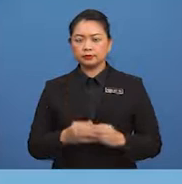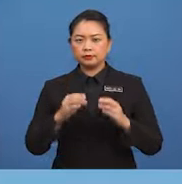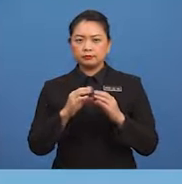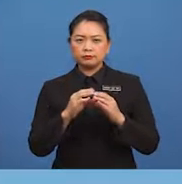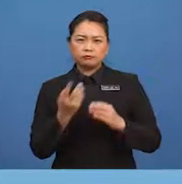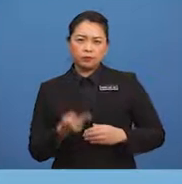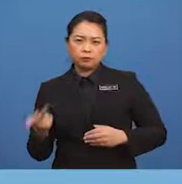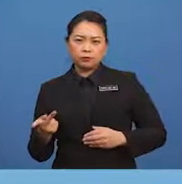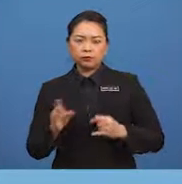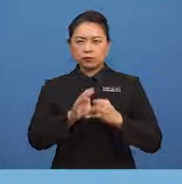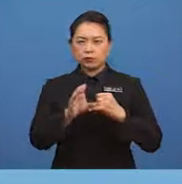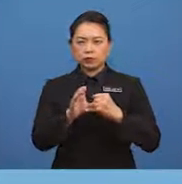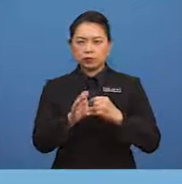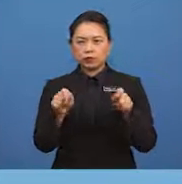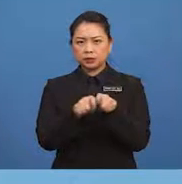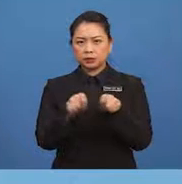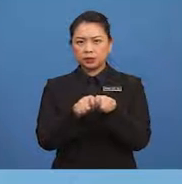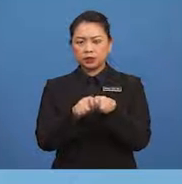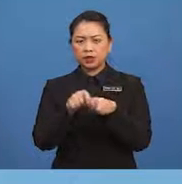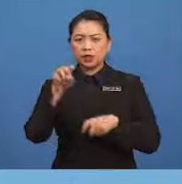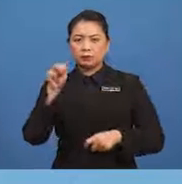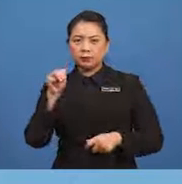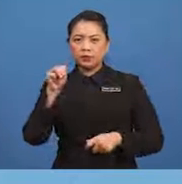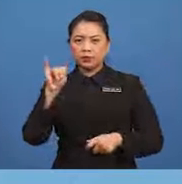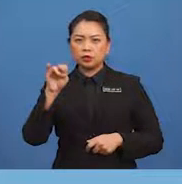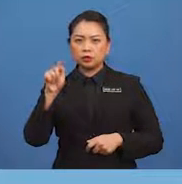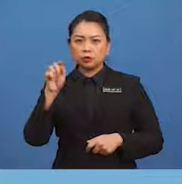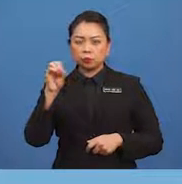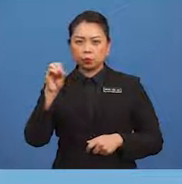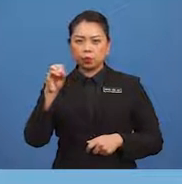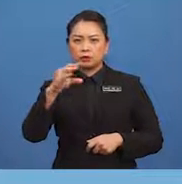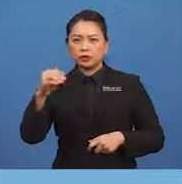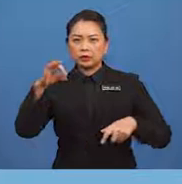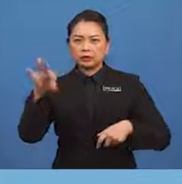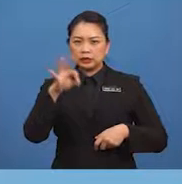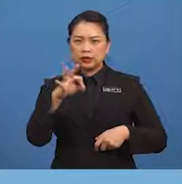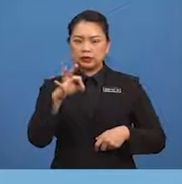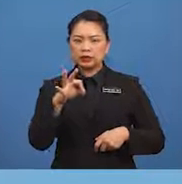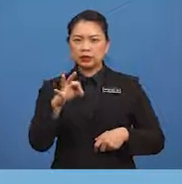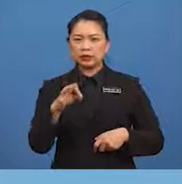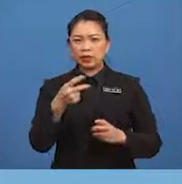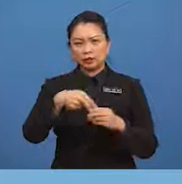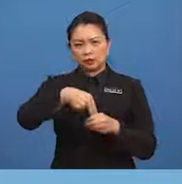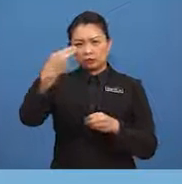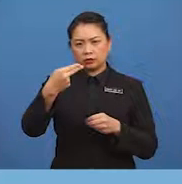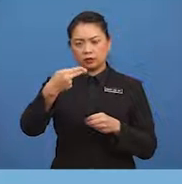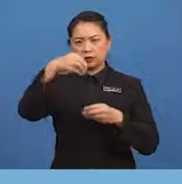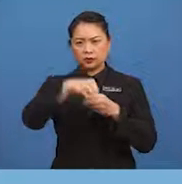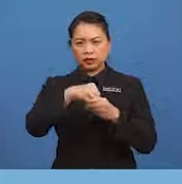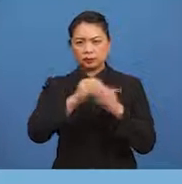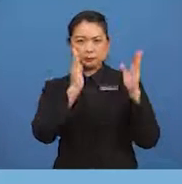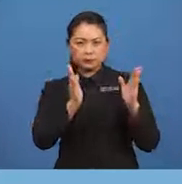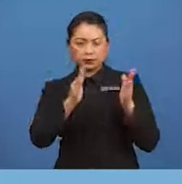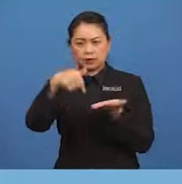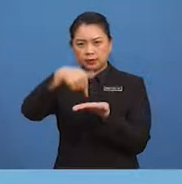Komponen sel seperti mitokondrion dan jalinan endoplasma dihasilkan dalam fasa ini.